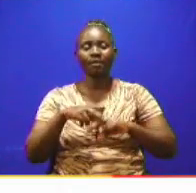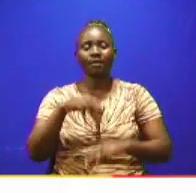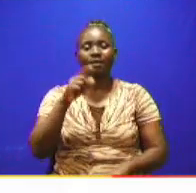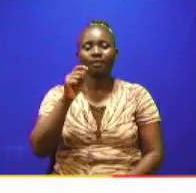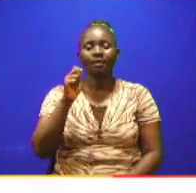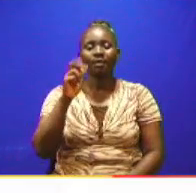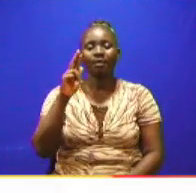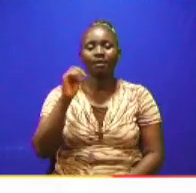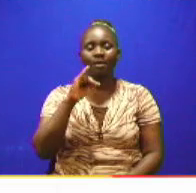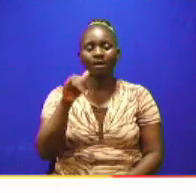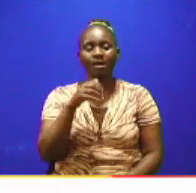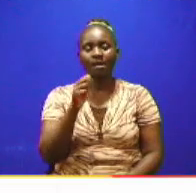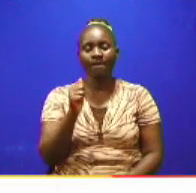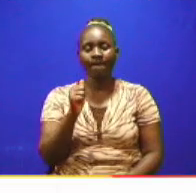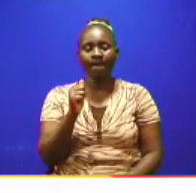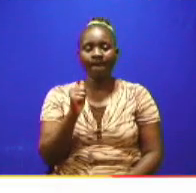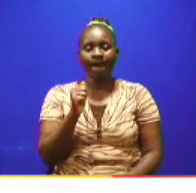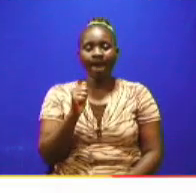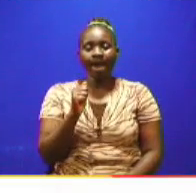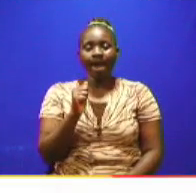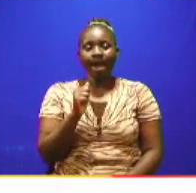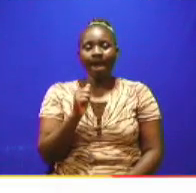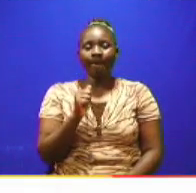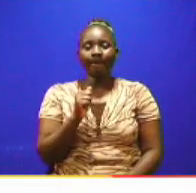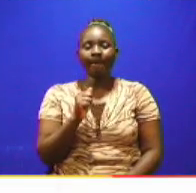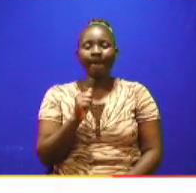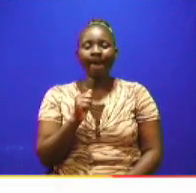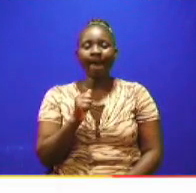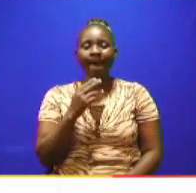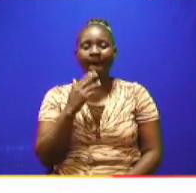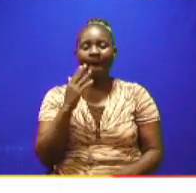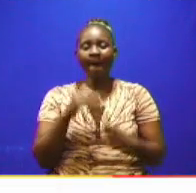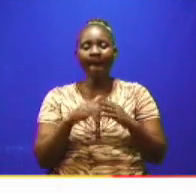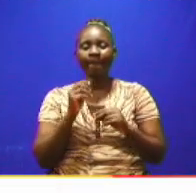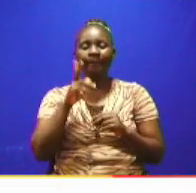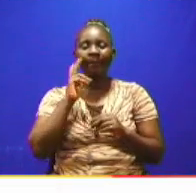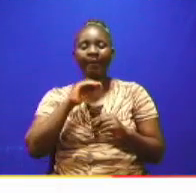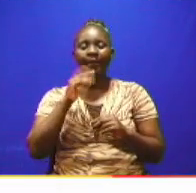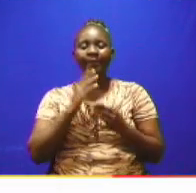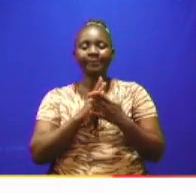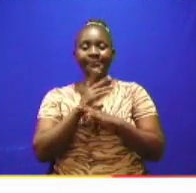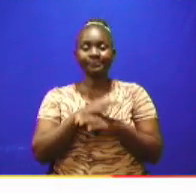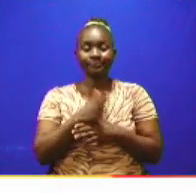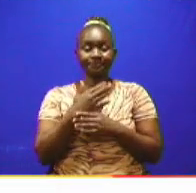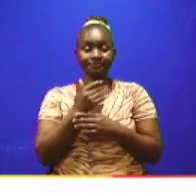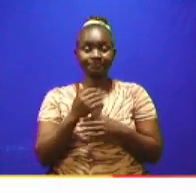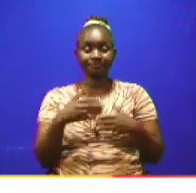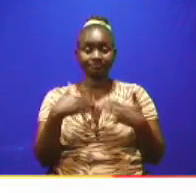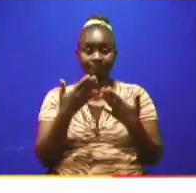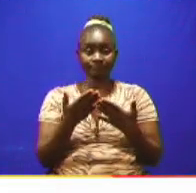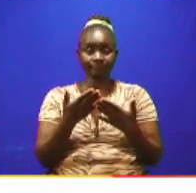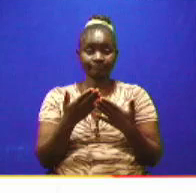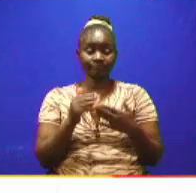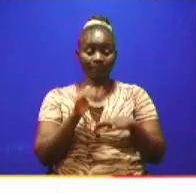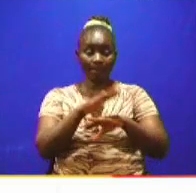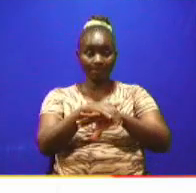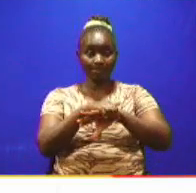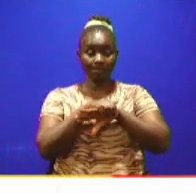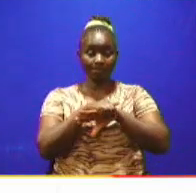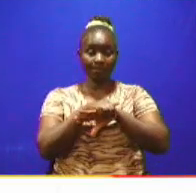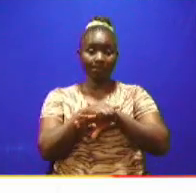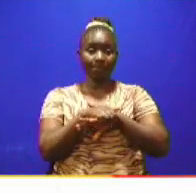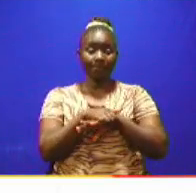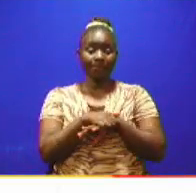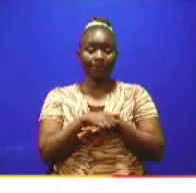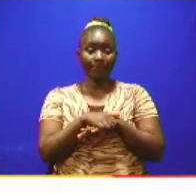kutoka sewodi ya Bironge Bunge elia ya Nyalibari Chache menye kaunti ya Kisii. Katia bintu biri kia bato kanga mo nebitamba biyobo chenu na